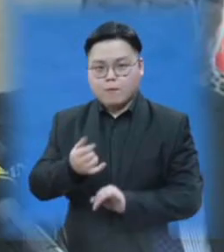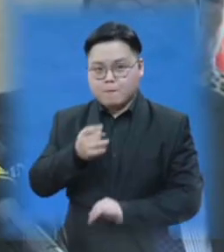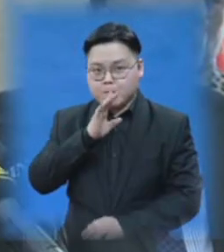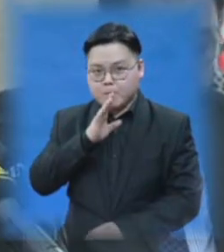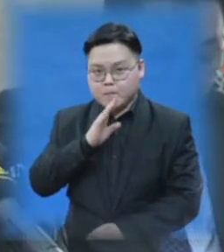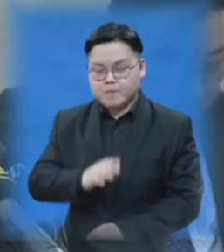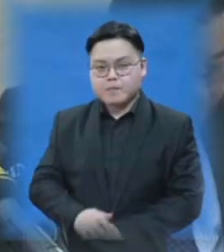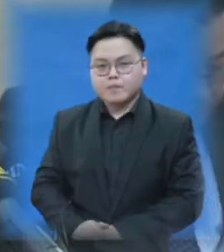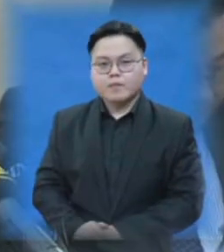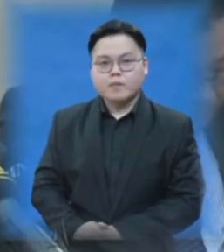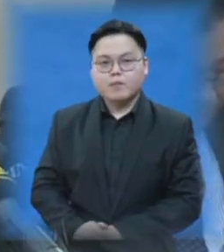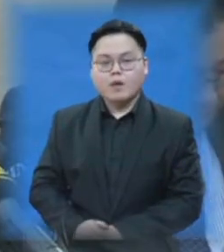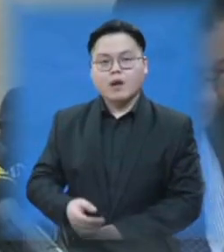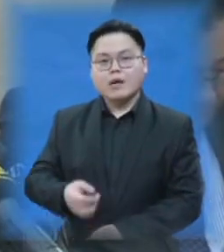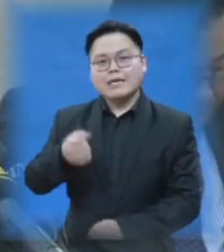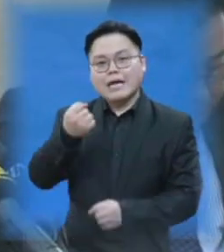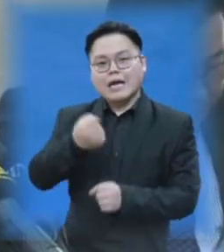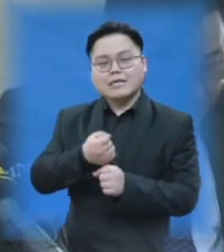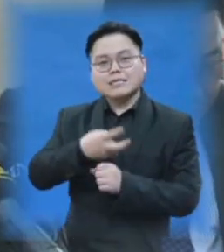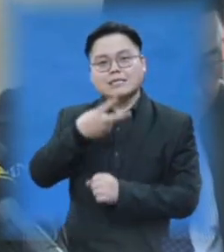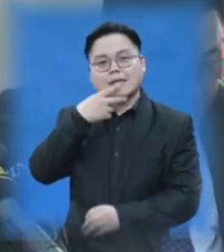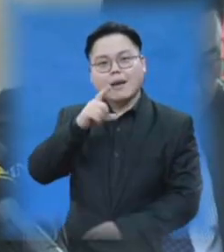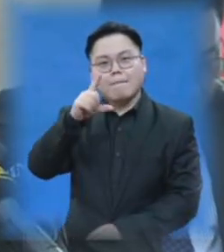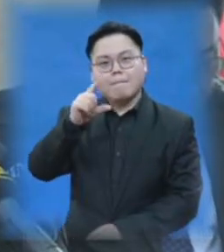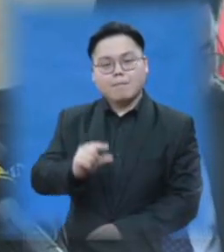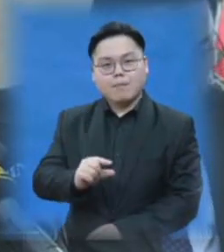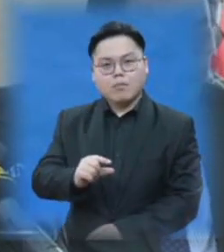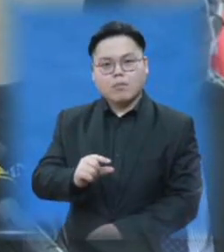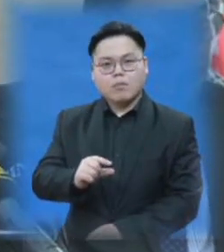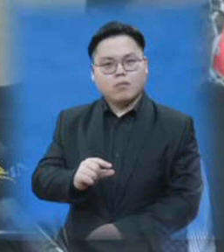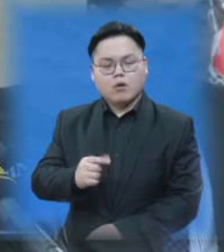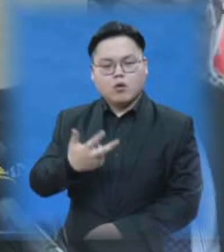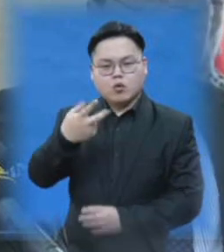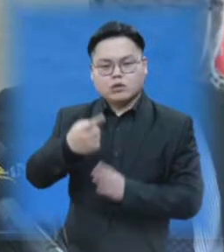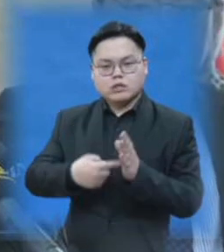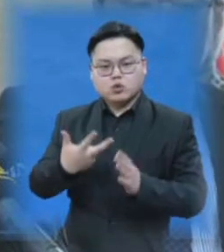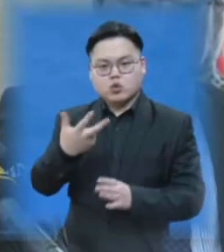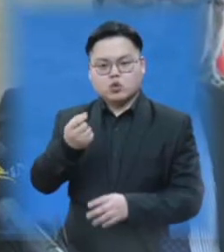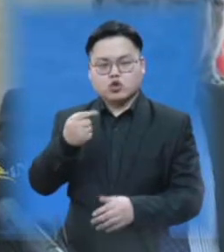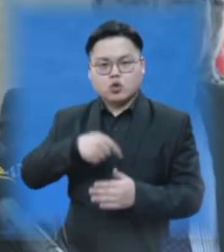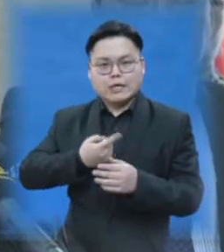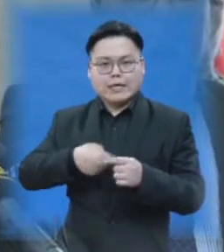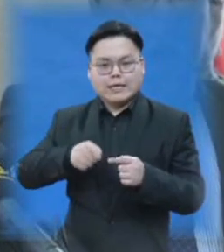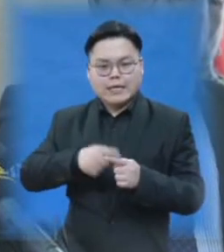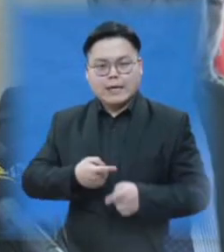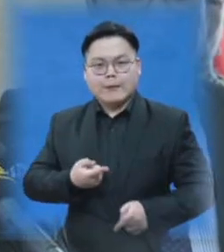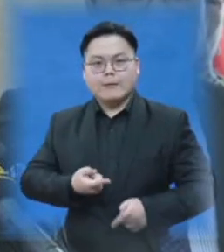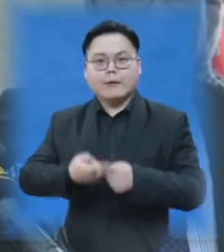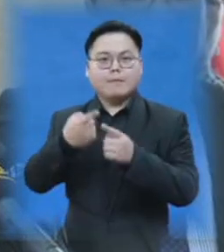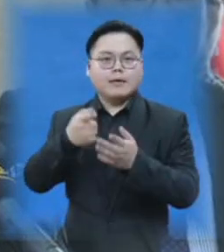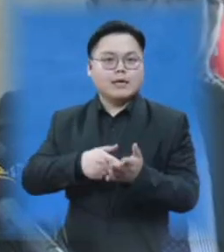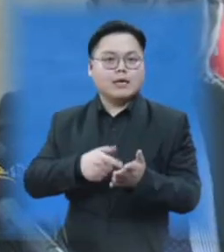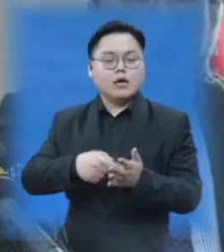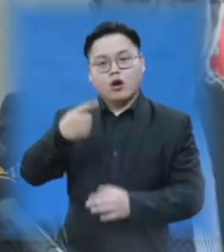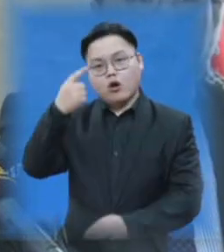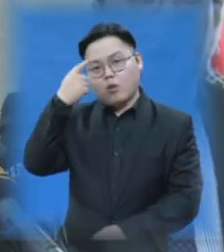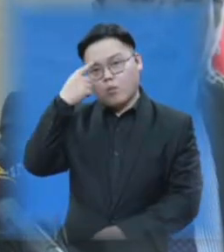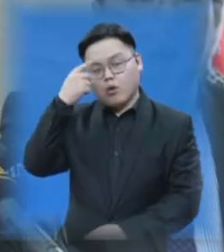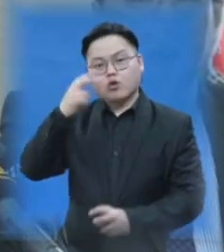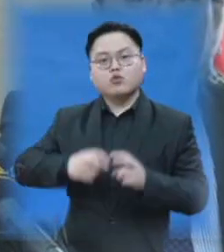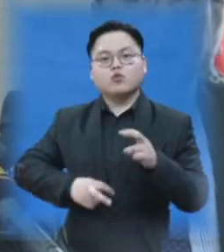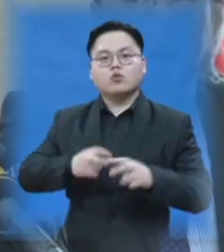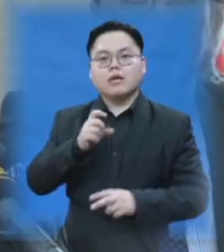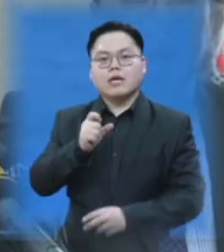гүрэлтэрэг хөдөлмөрийн хүнсний доош хэмжээг бол 3 сарын 30-ны дотор дахин шинжлэх ёстой байгаа. Тэгэхээр өнөөдөр бол Монголын үйлдвэрчдийн эвлэлийн холбоо саналаа хөрвүүлж